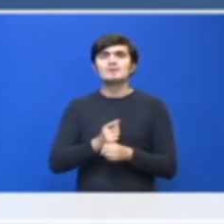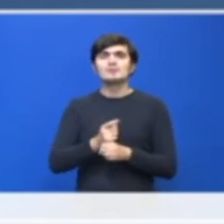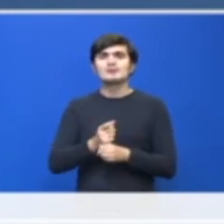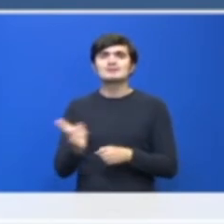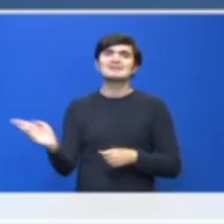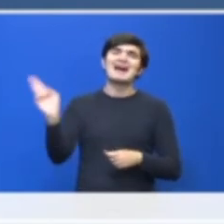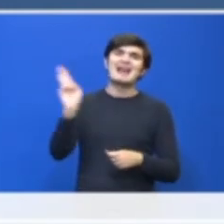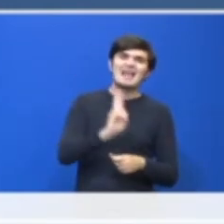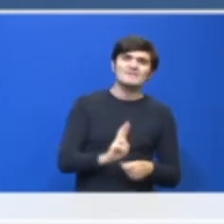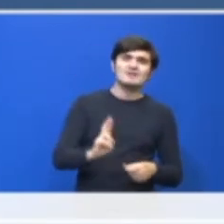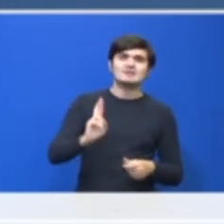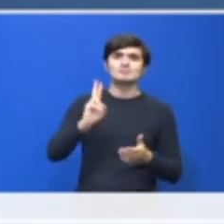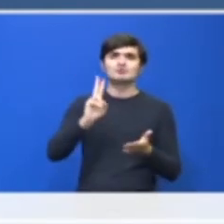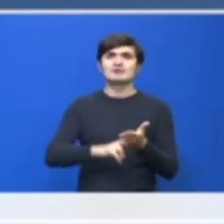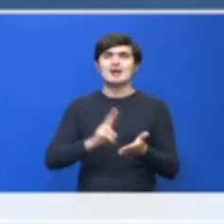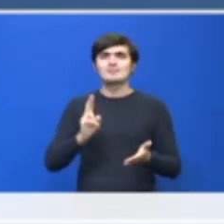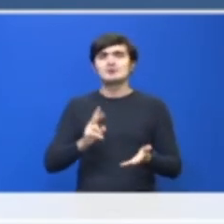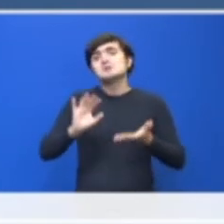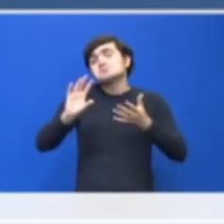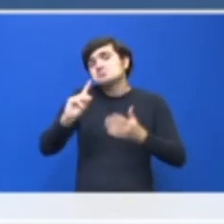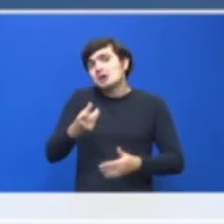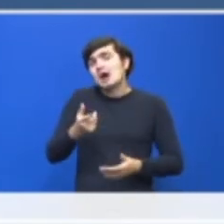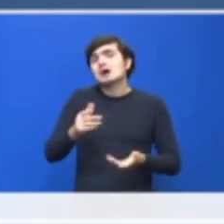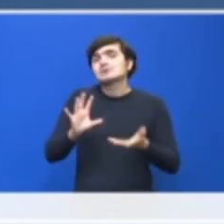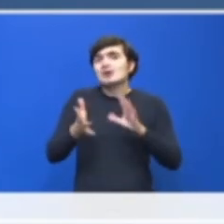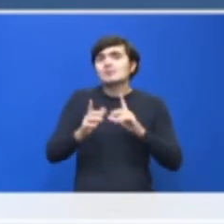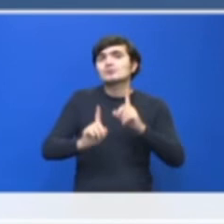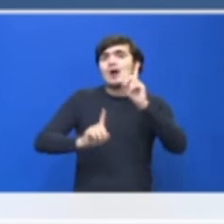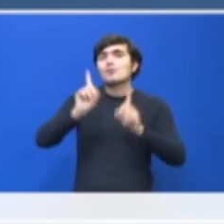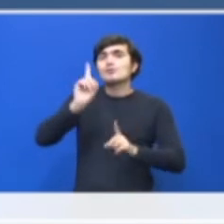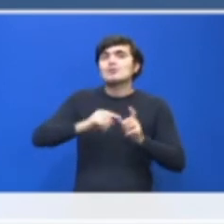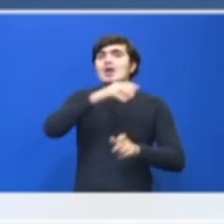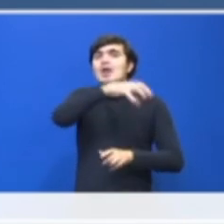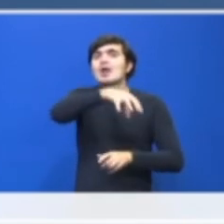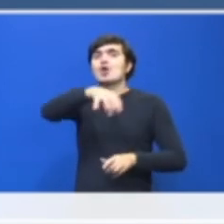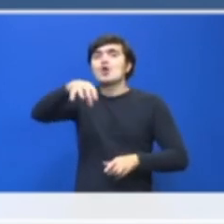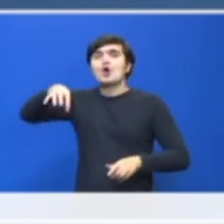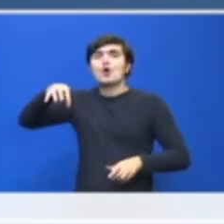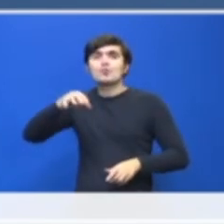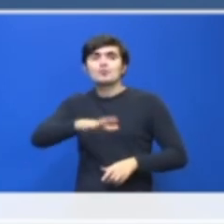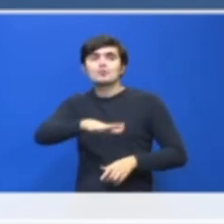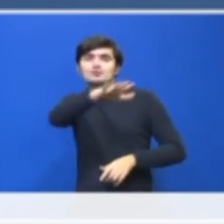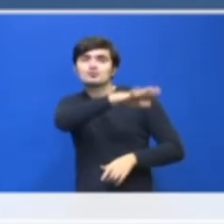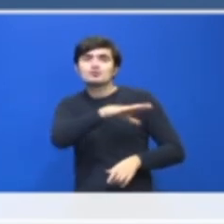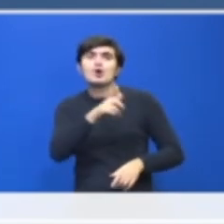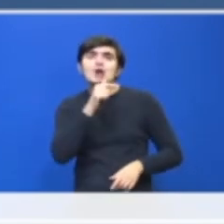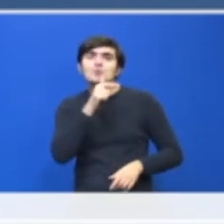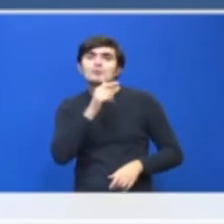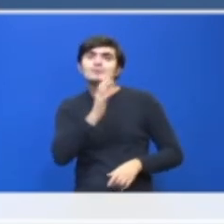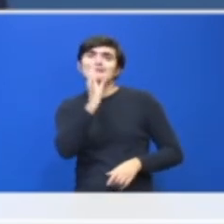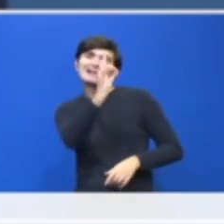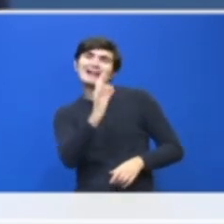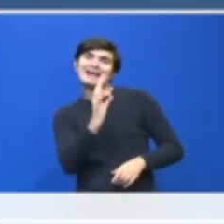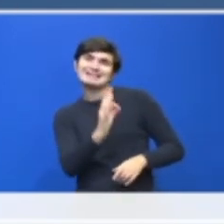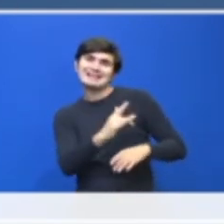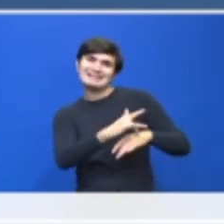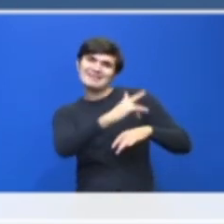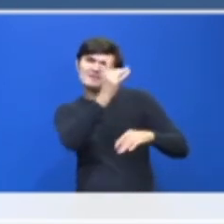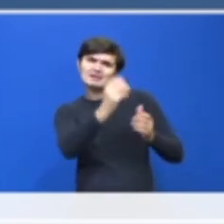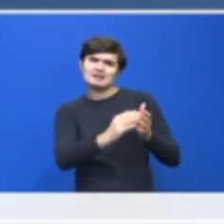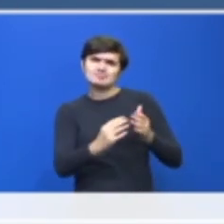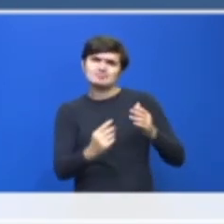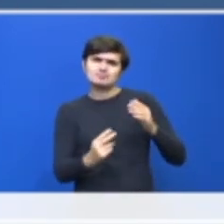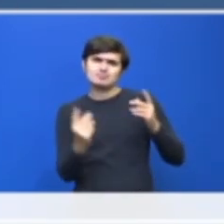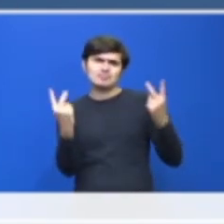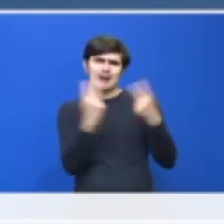lor și trebuie să fie aplicate. Da, e posibil pe zone, pe alocuri, pe anumite zone în care incidența crește sau are o rată de creștere foarte